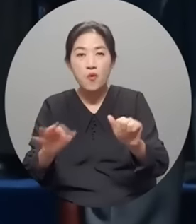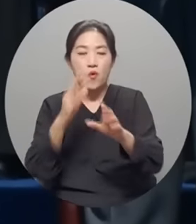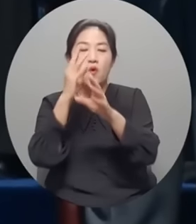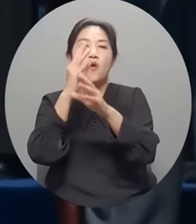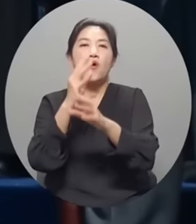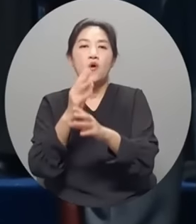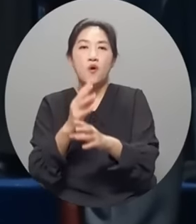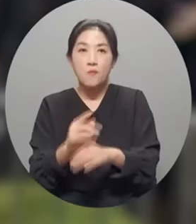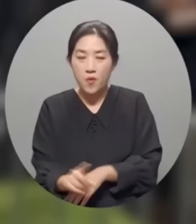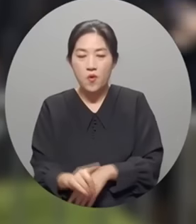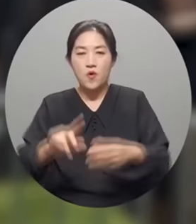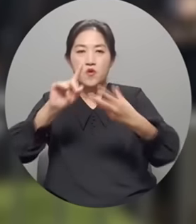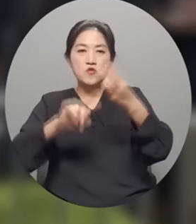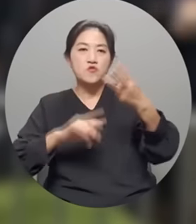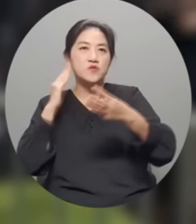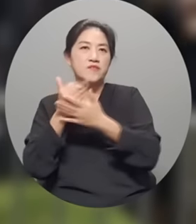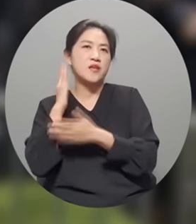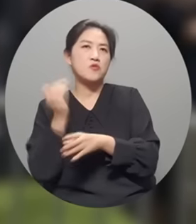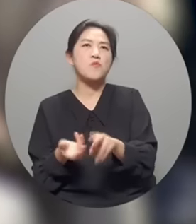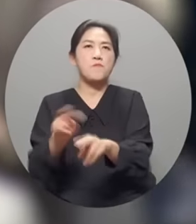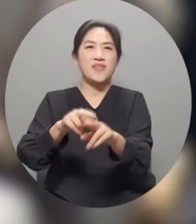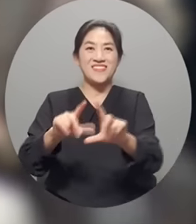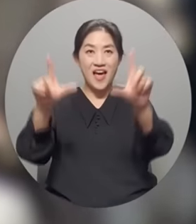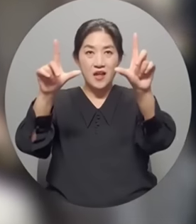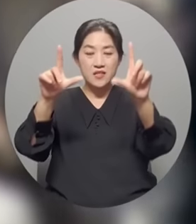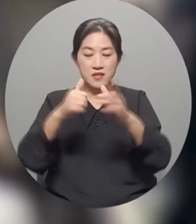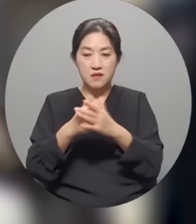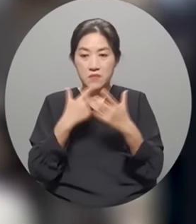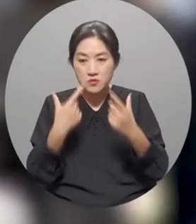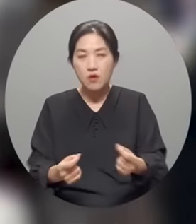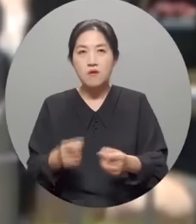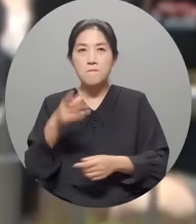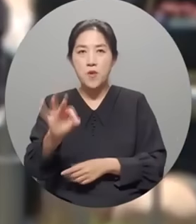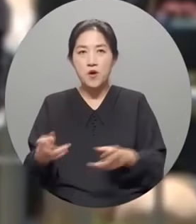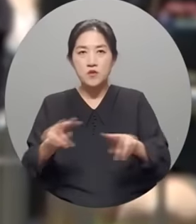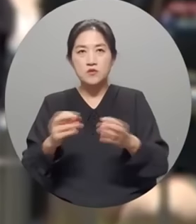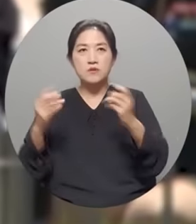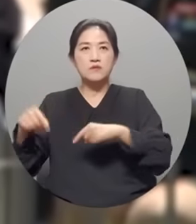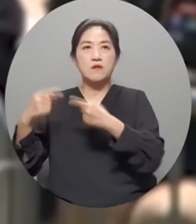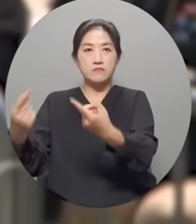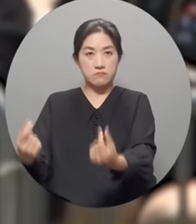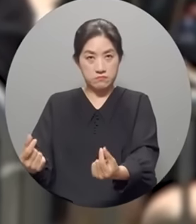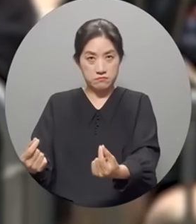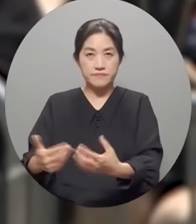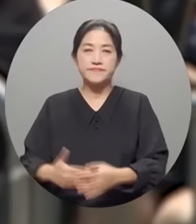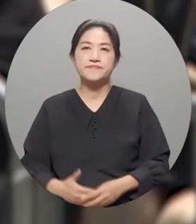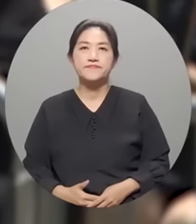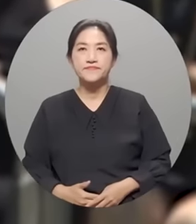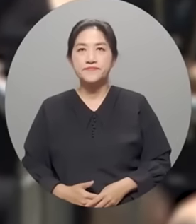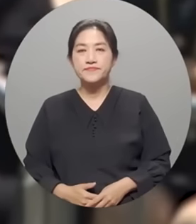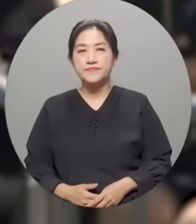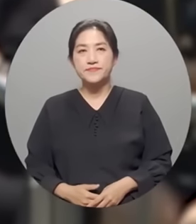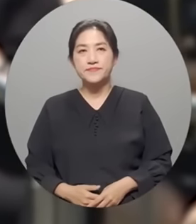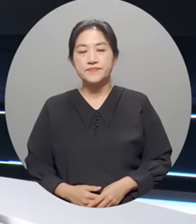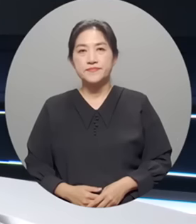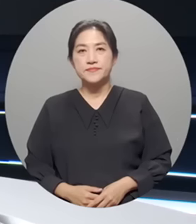대통령의 취임식이었고 언급대로 명 씨는 취임식에 참석했습니다. MBC 뉴스 나세웅입니다.